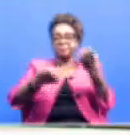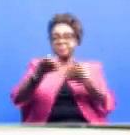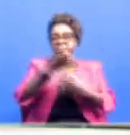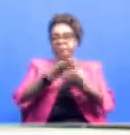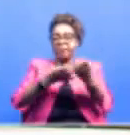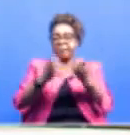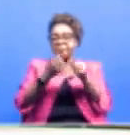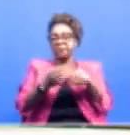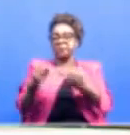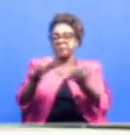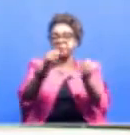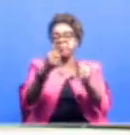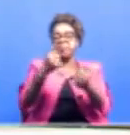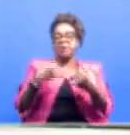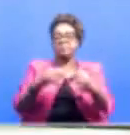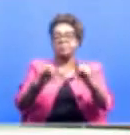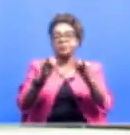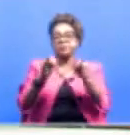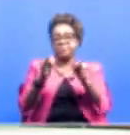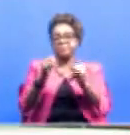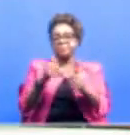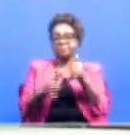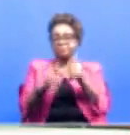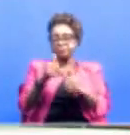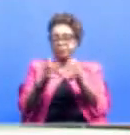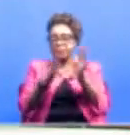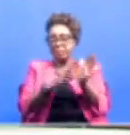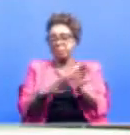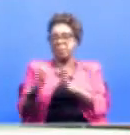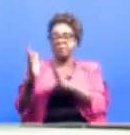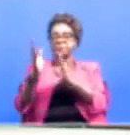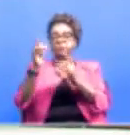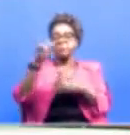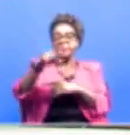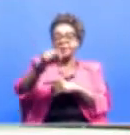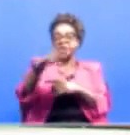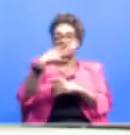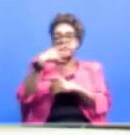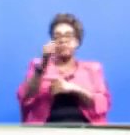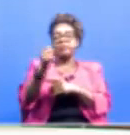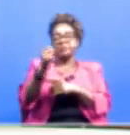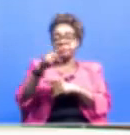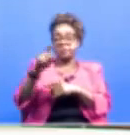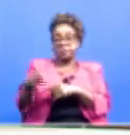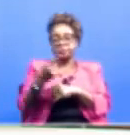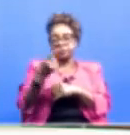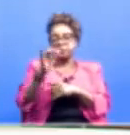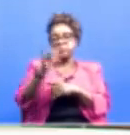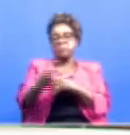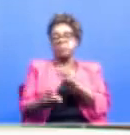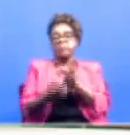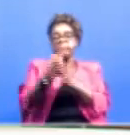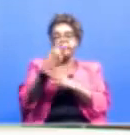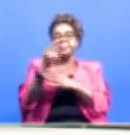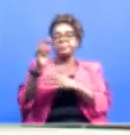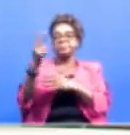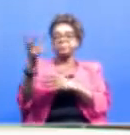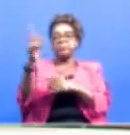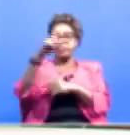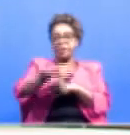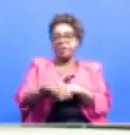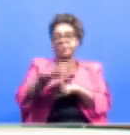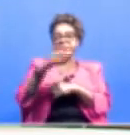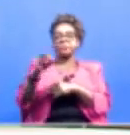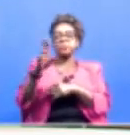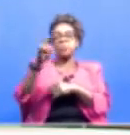Strategy and Implementation ambao unanuia kupanda miti milioni 500. Mpango huo umezinduliwa katika siku ya pili ya kongamano la